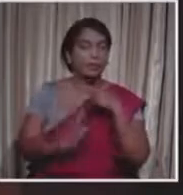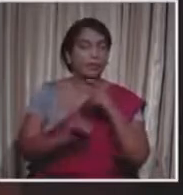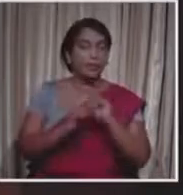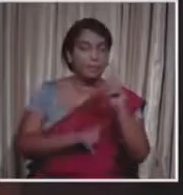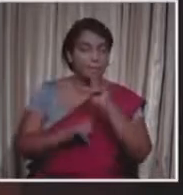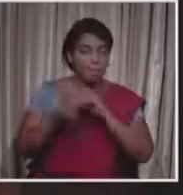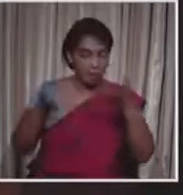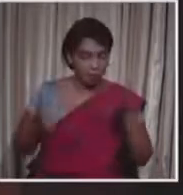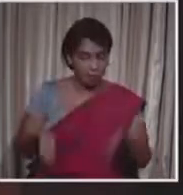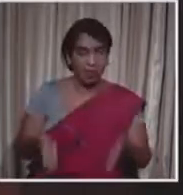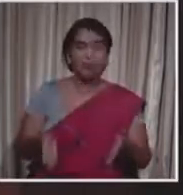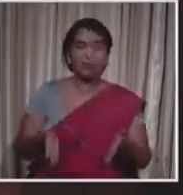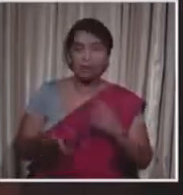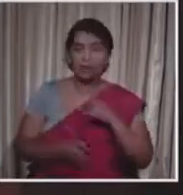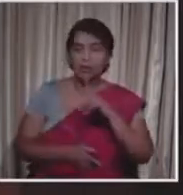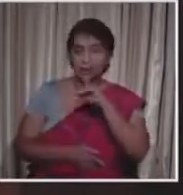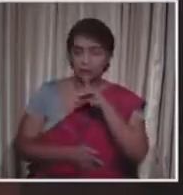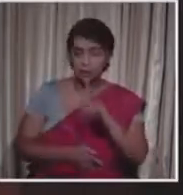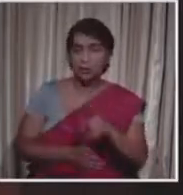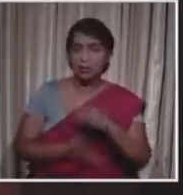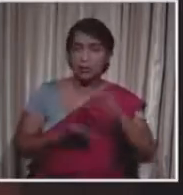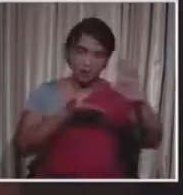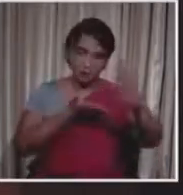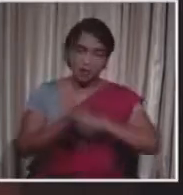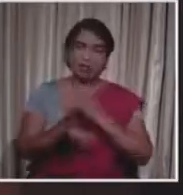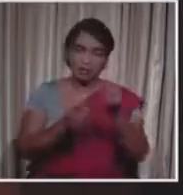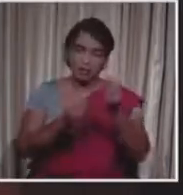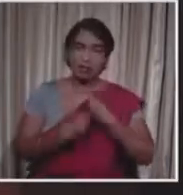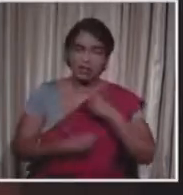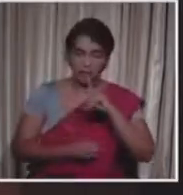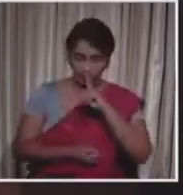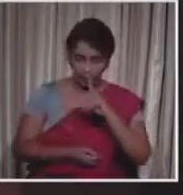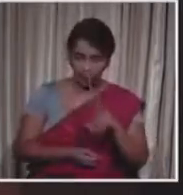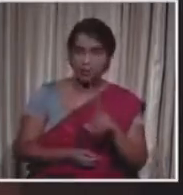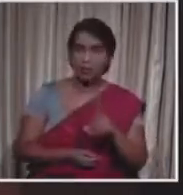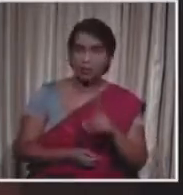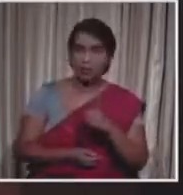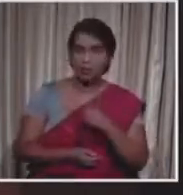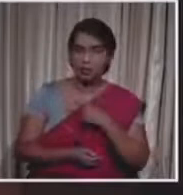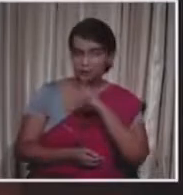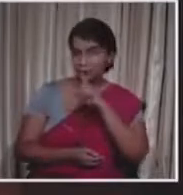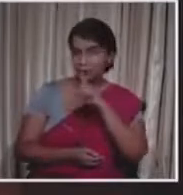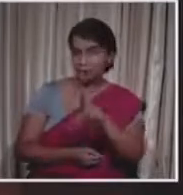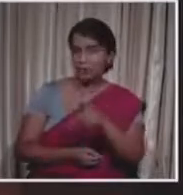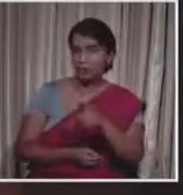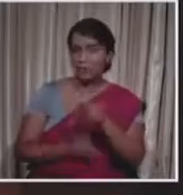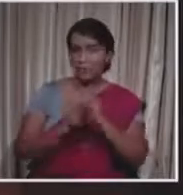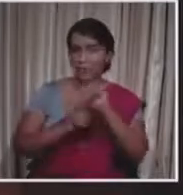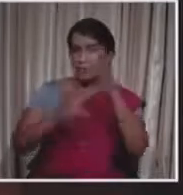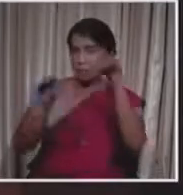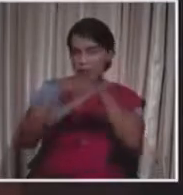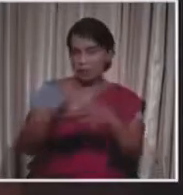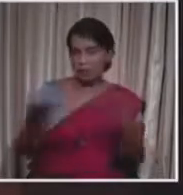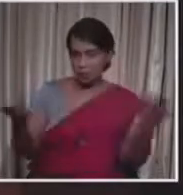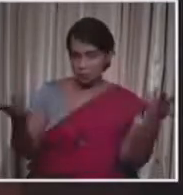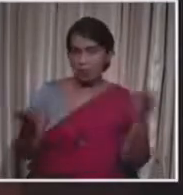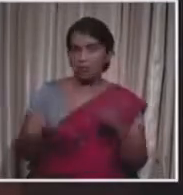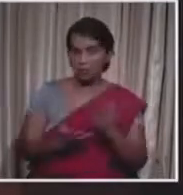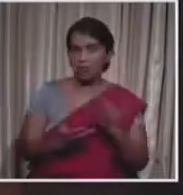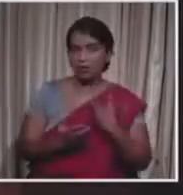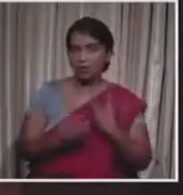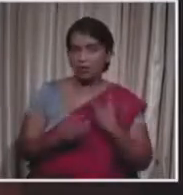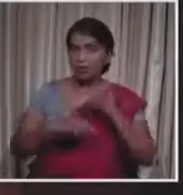සභාවෙම කිව්වා සහයෝගය ලබා දෙන්නයි කියලා. මම ඔබතුමාට කියන්න කැමතියි ඔබතුමා මේ සභාවේ හිටියේ නැහැ. අපි